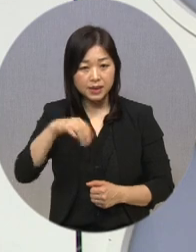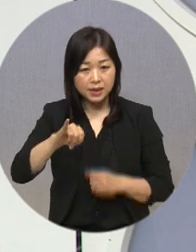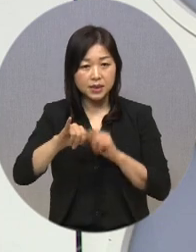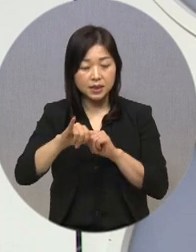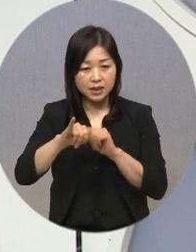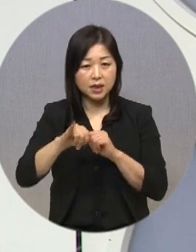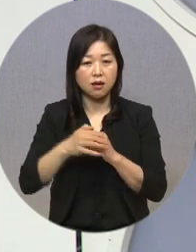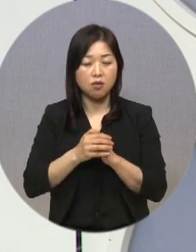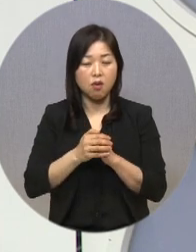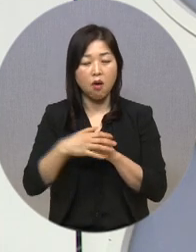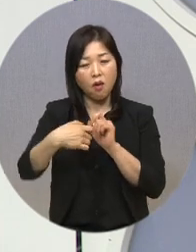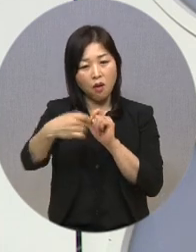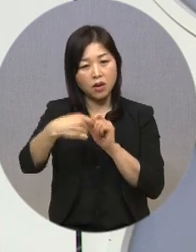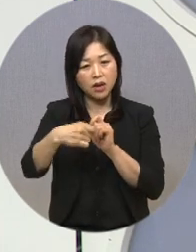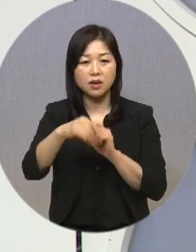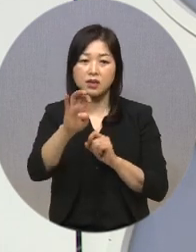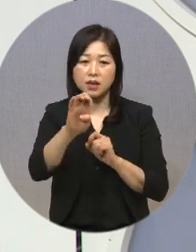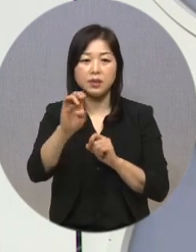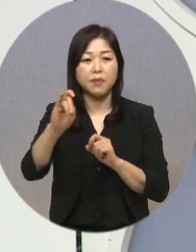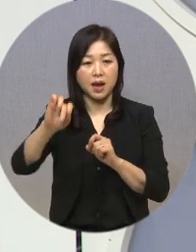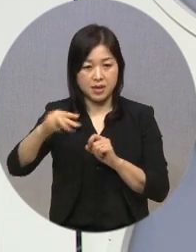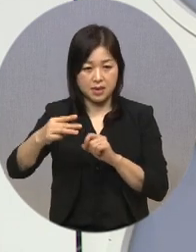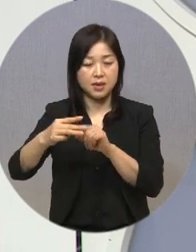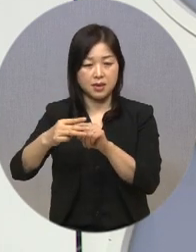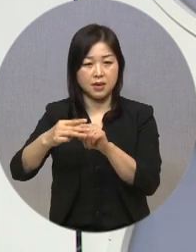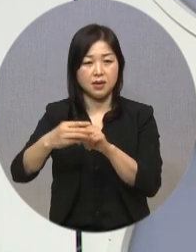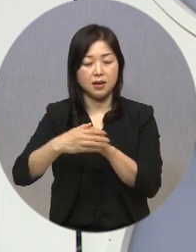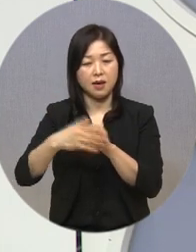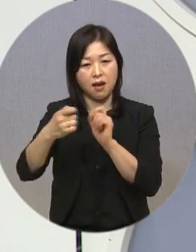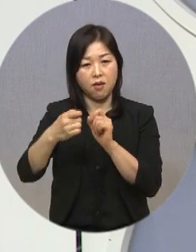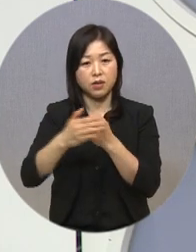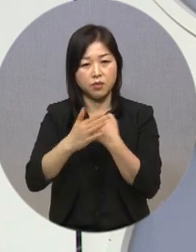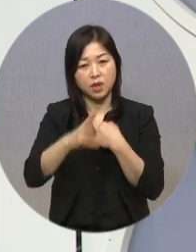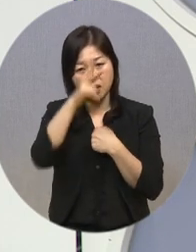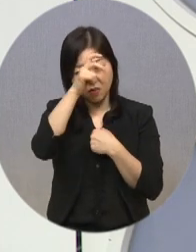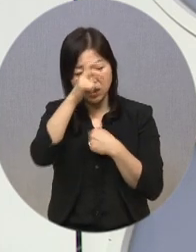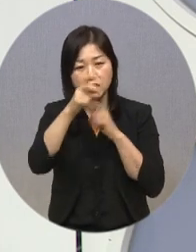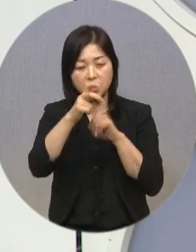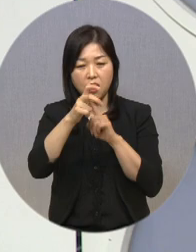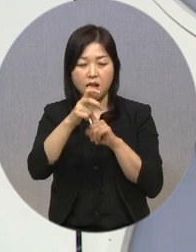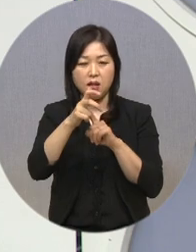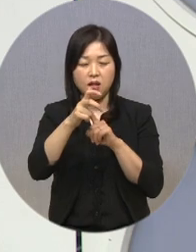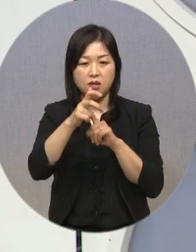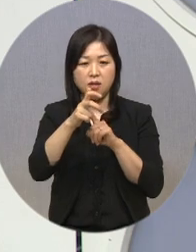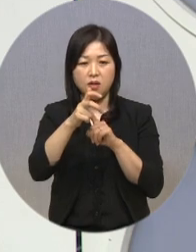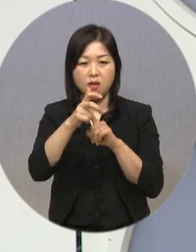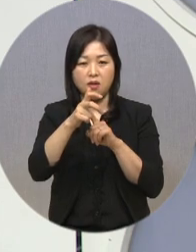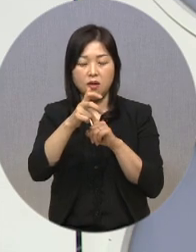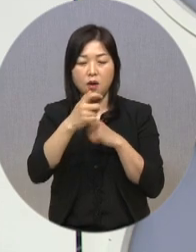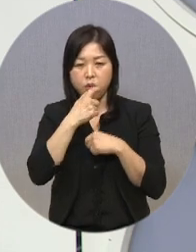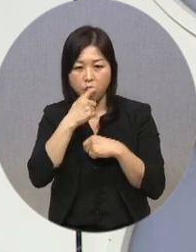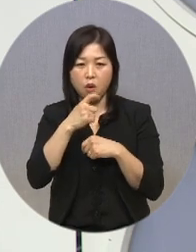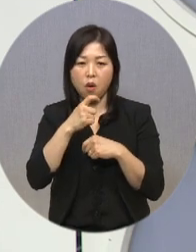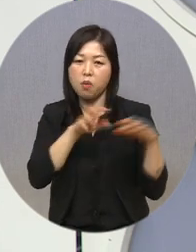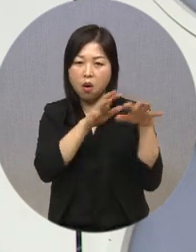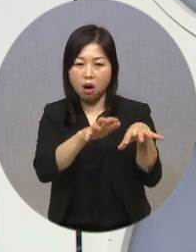40마일입니다. 얼마 안 걸려요. 경찰이랑 좀 보내달라. 어쩌나 경찰이 부족하고